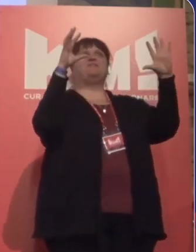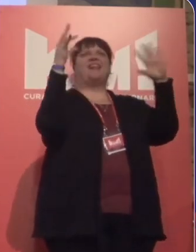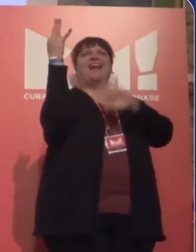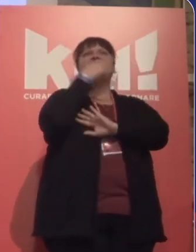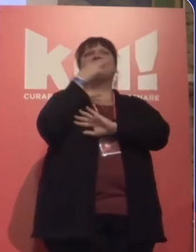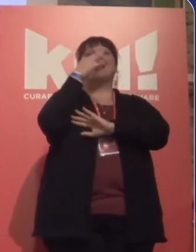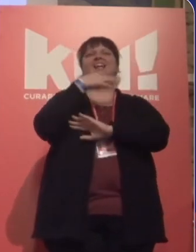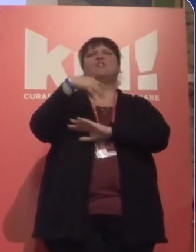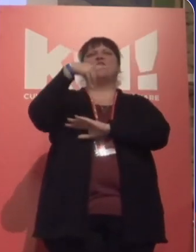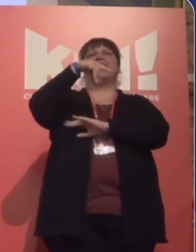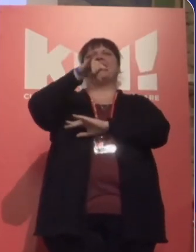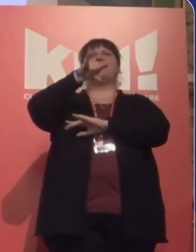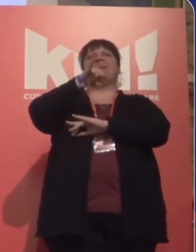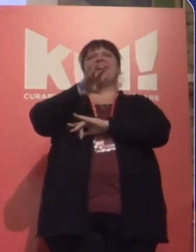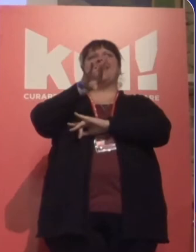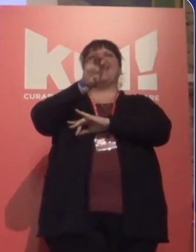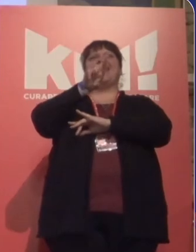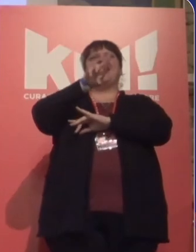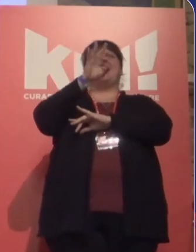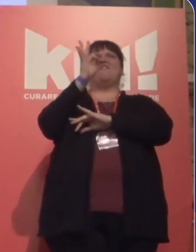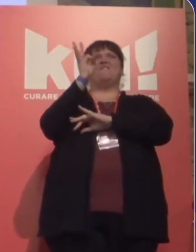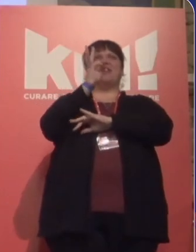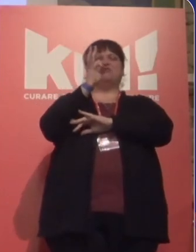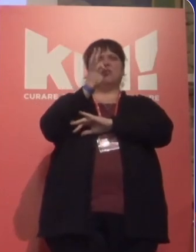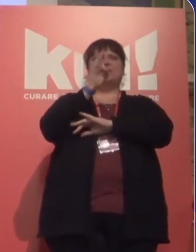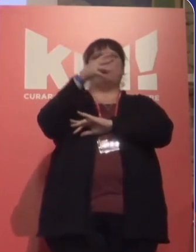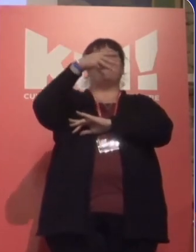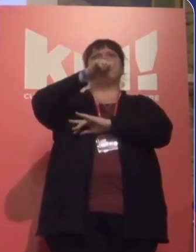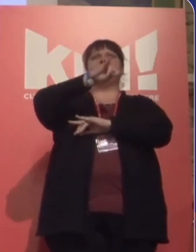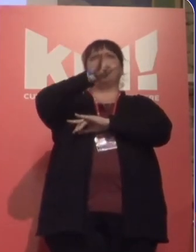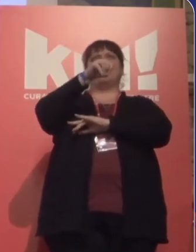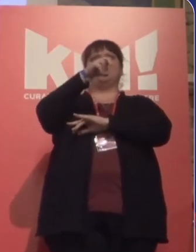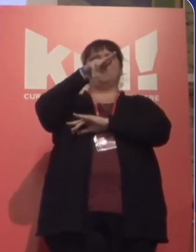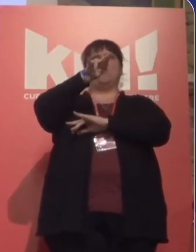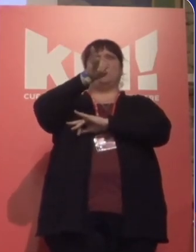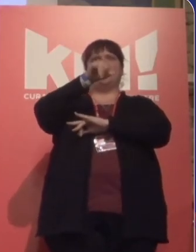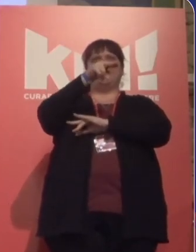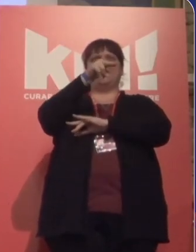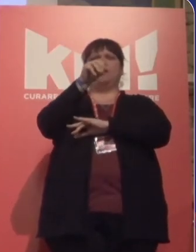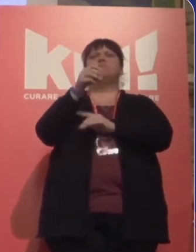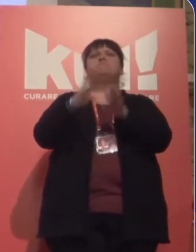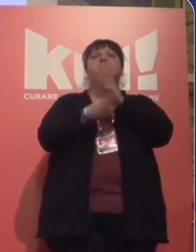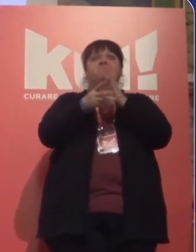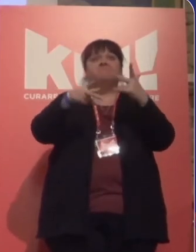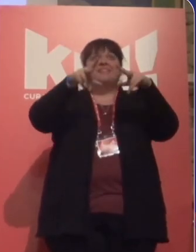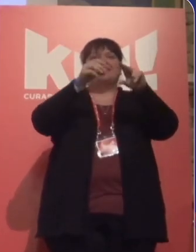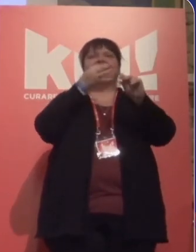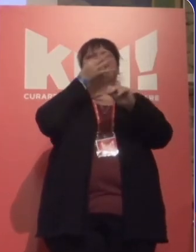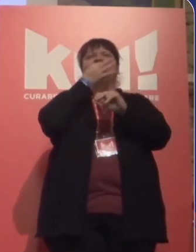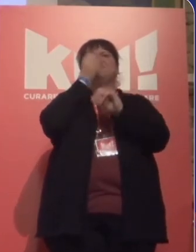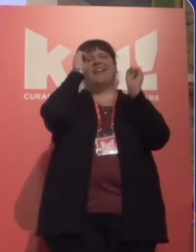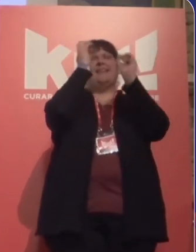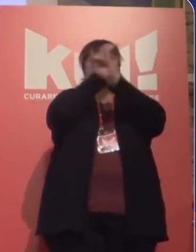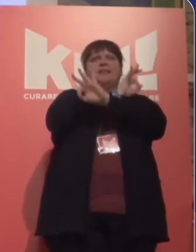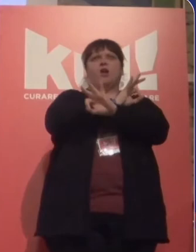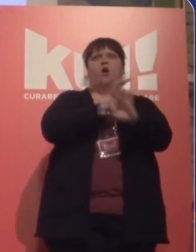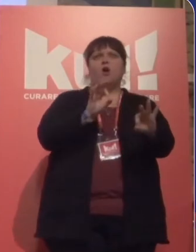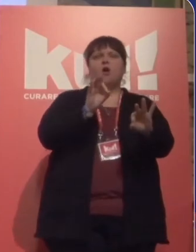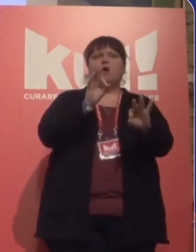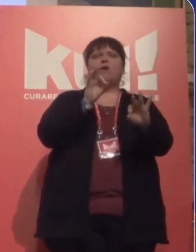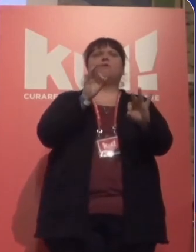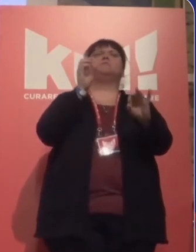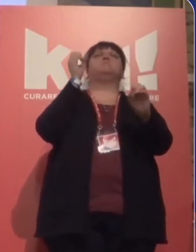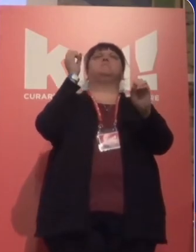majorino ripartire vuol dire non dimenticare non dimenticare i lutti i camion carichi di